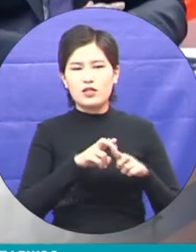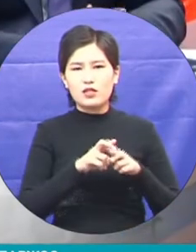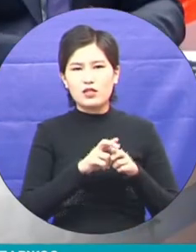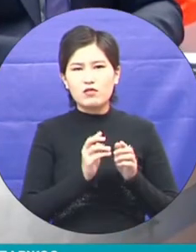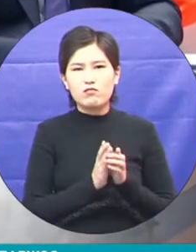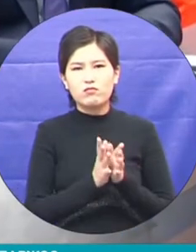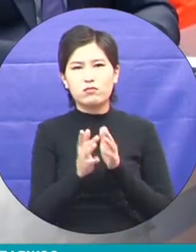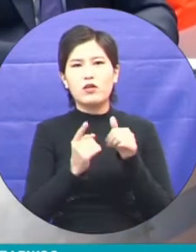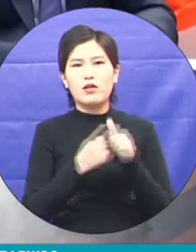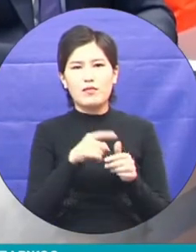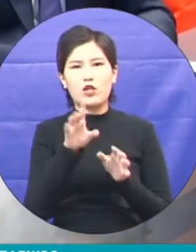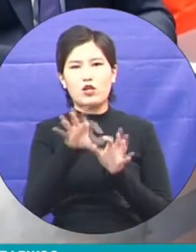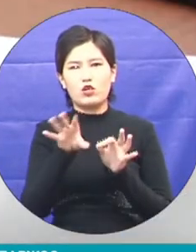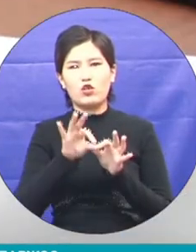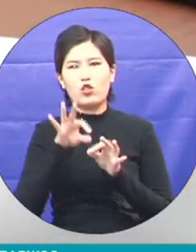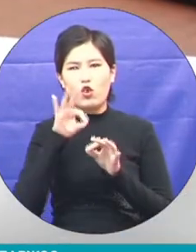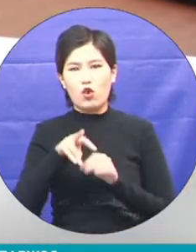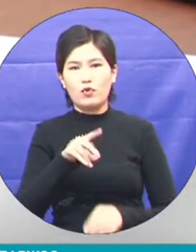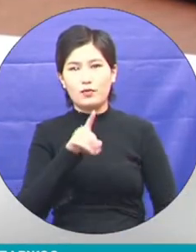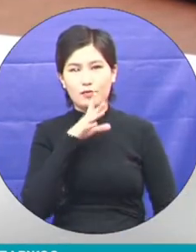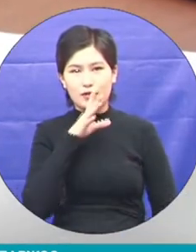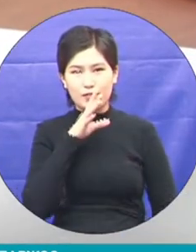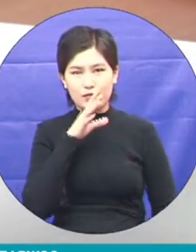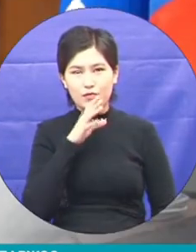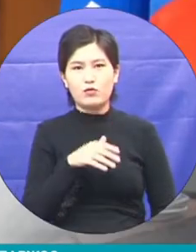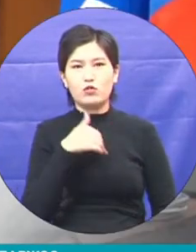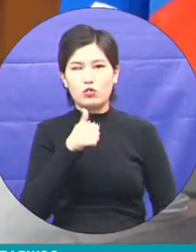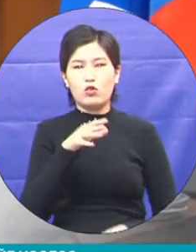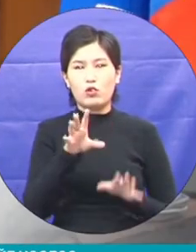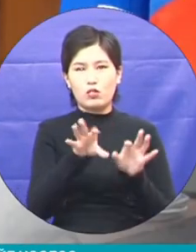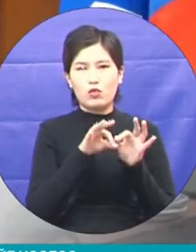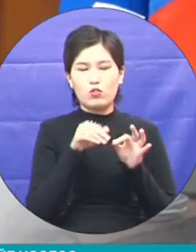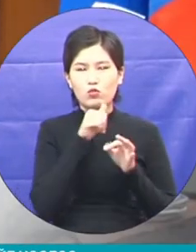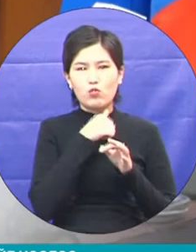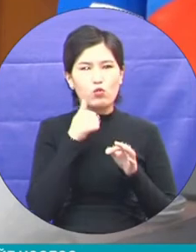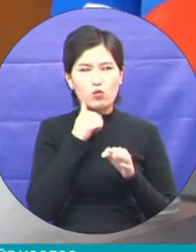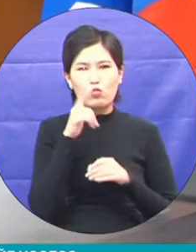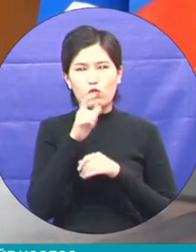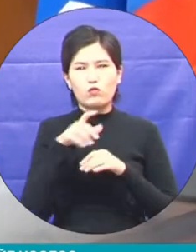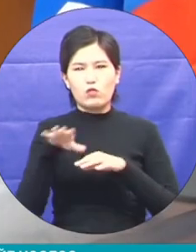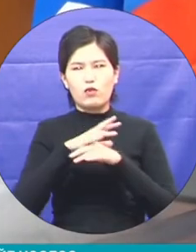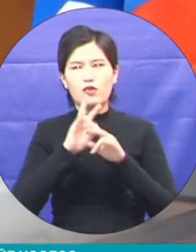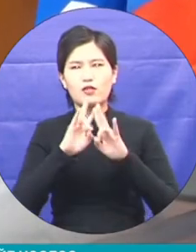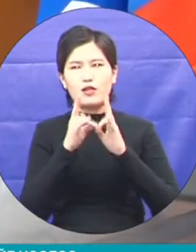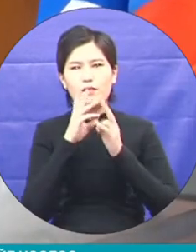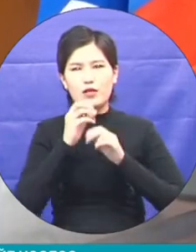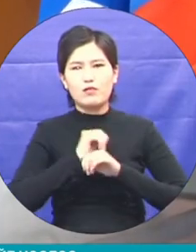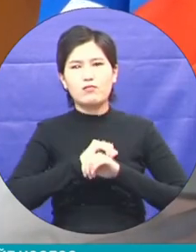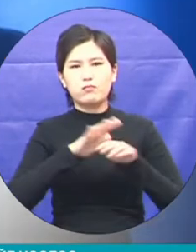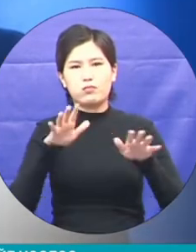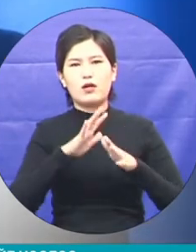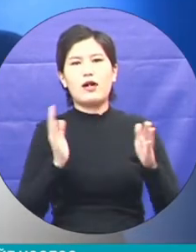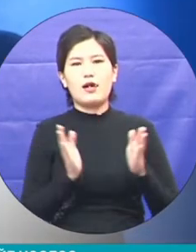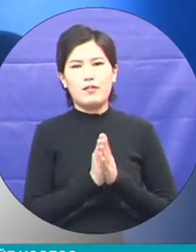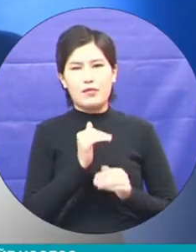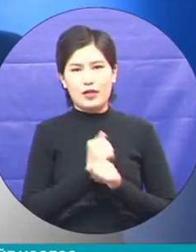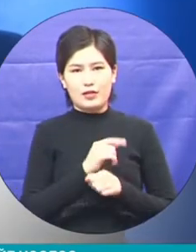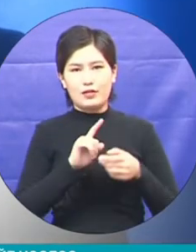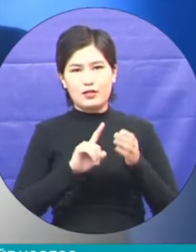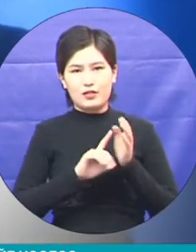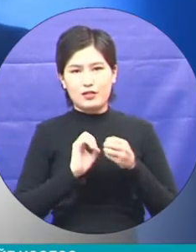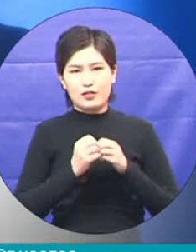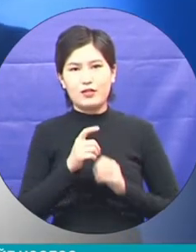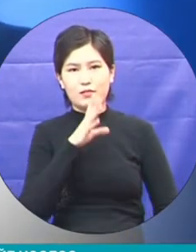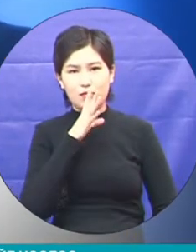арга хэмжээндээр бол хамтарч ажиллая. За, энийг бол олон нийтэд түгээх ажлыг бол хамтарч байгуулж ажиллая. За, энэ стартап